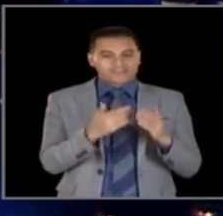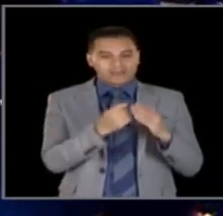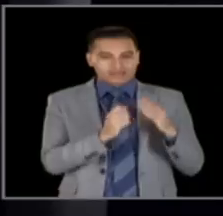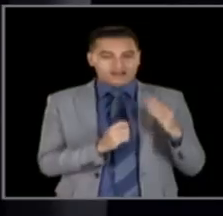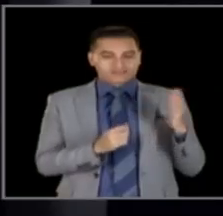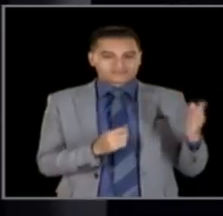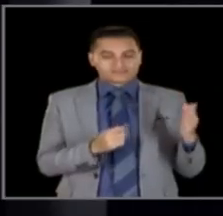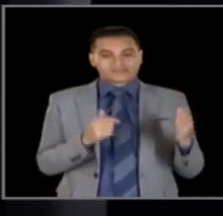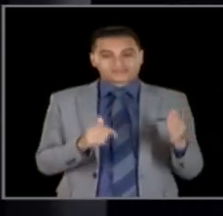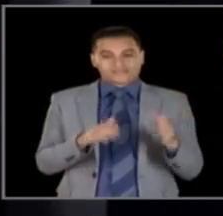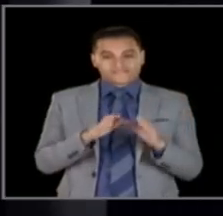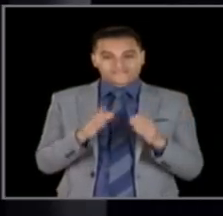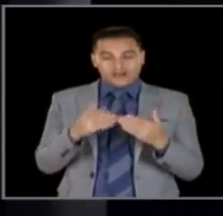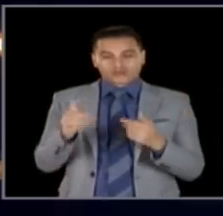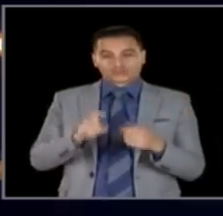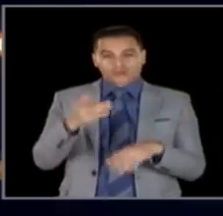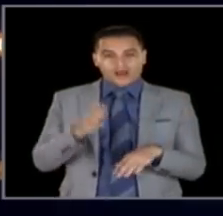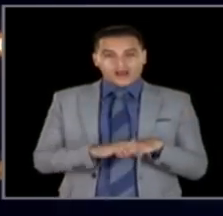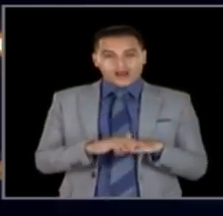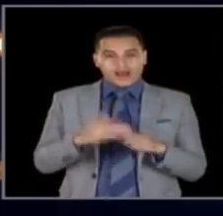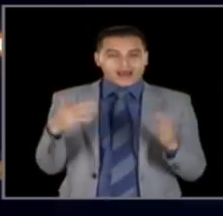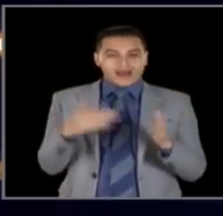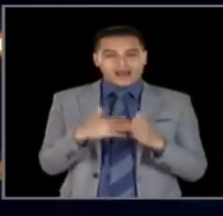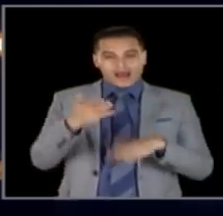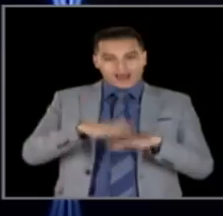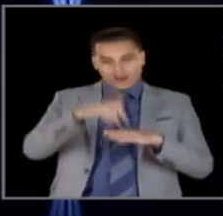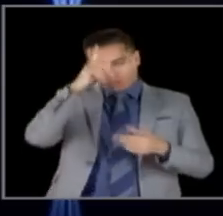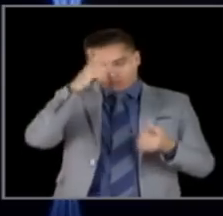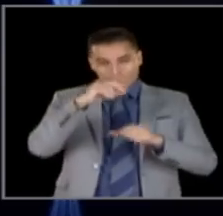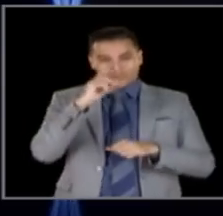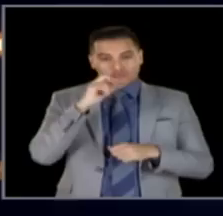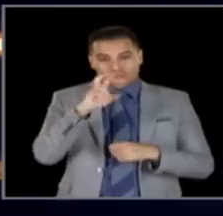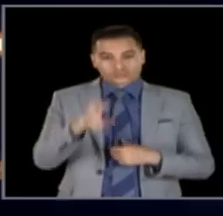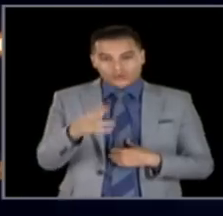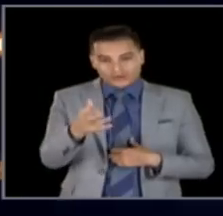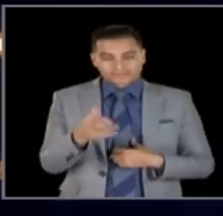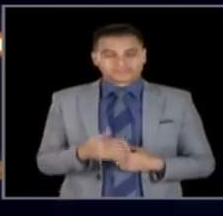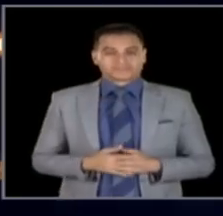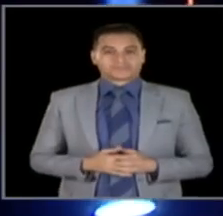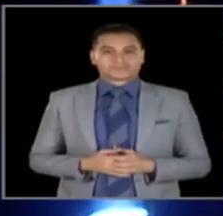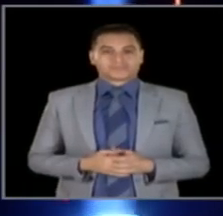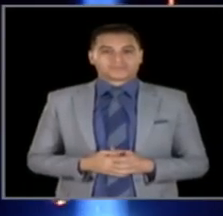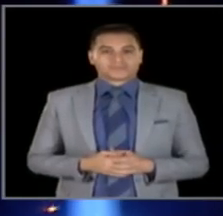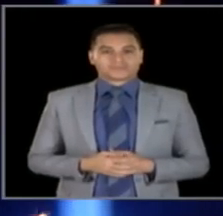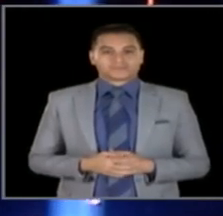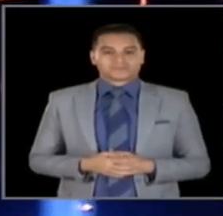سبعات. فايترز عندكم دلوقتي السؤال الاخير في الفقره علوم، والسؤال هو